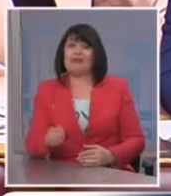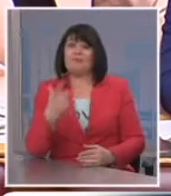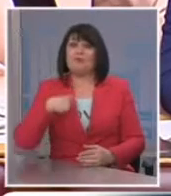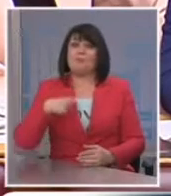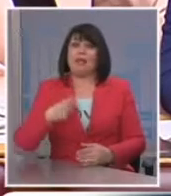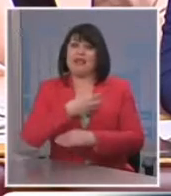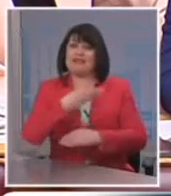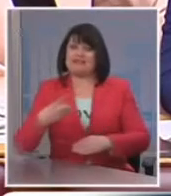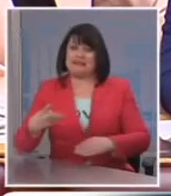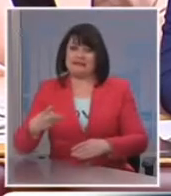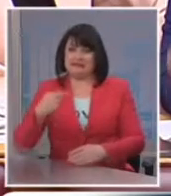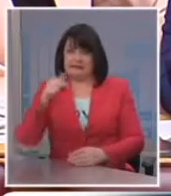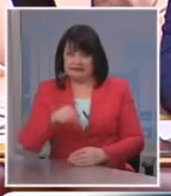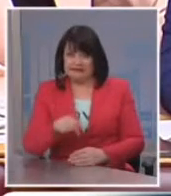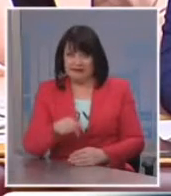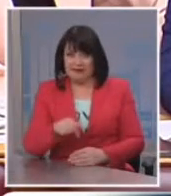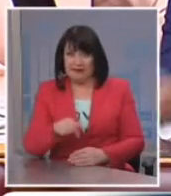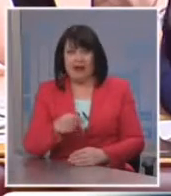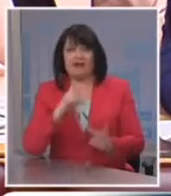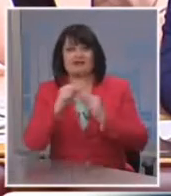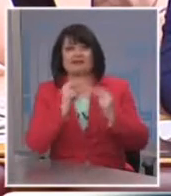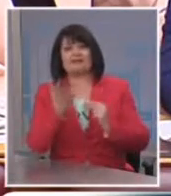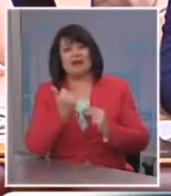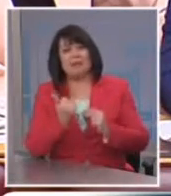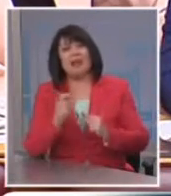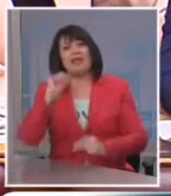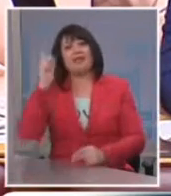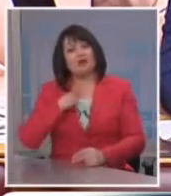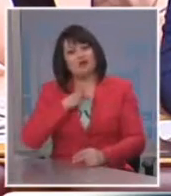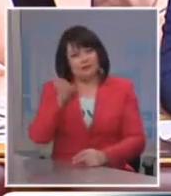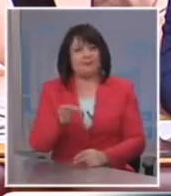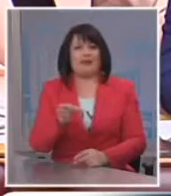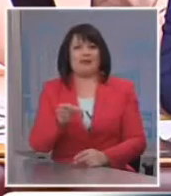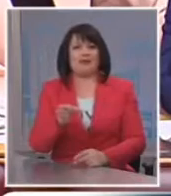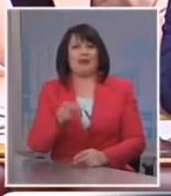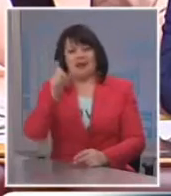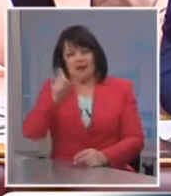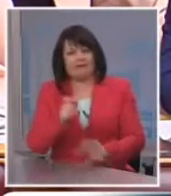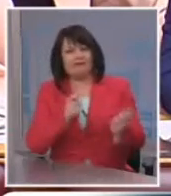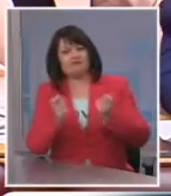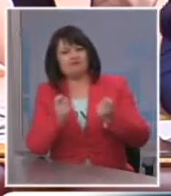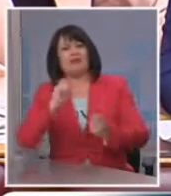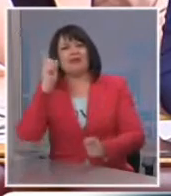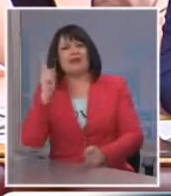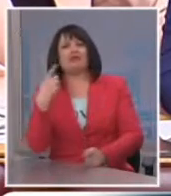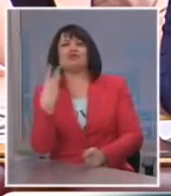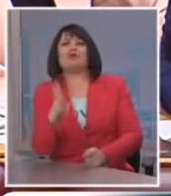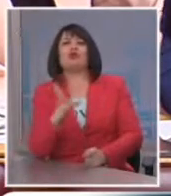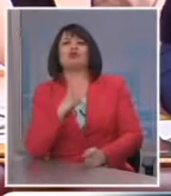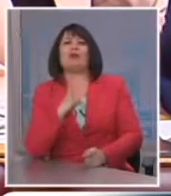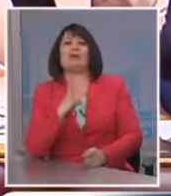ΣΥΡΙΖΑ, και σήμερα αν δεν είχαμε τη συζήτηση θα γινόταν εκδήλωση που οι ίδιοι σχεδίασαν να κάνουν με 300